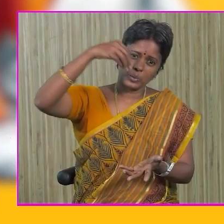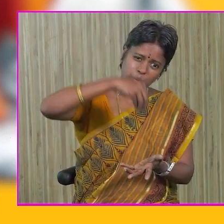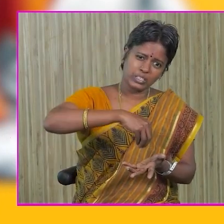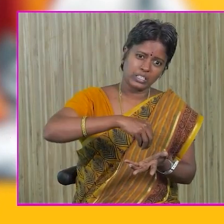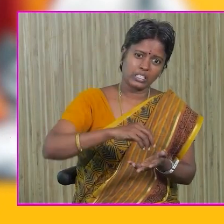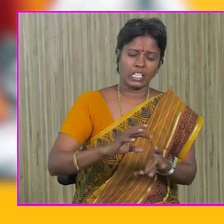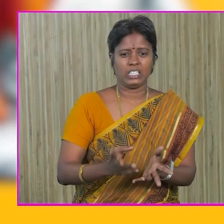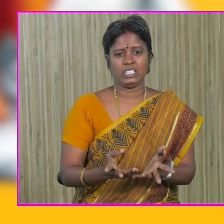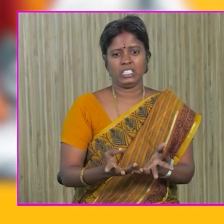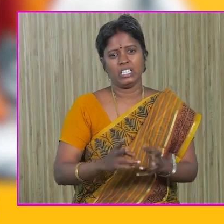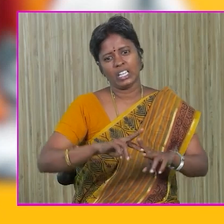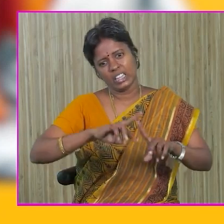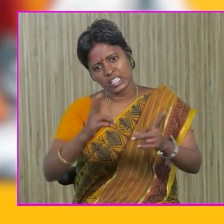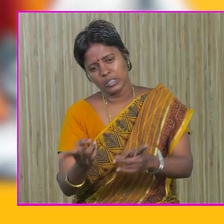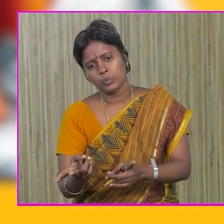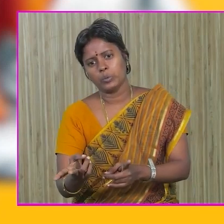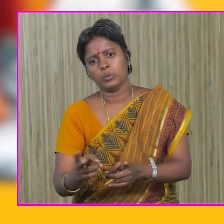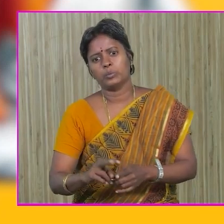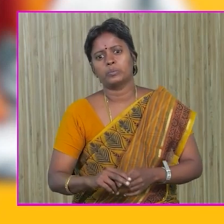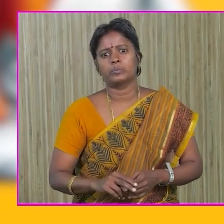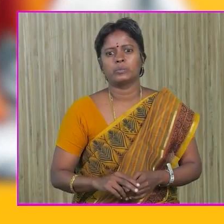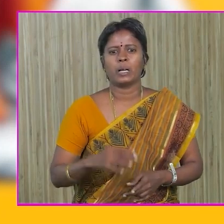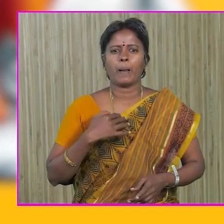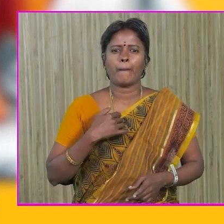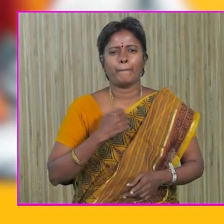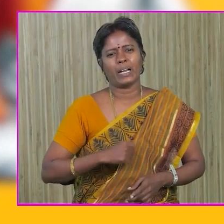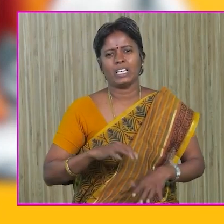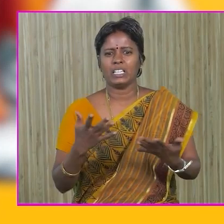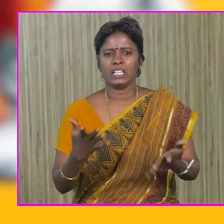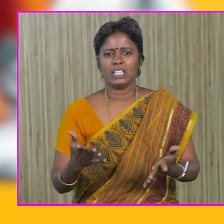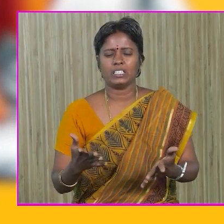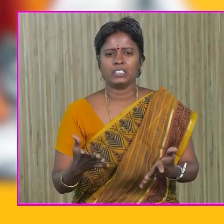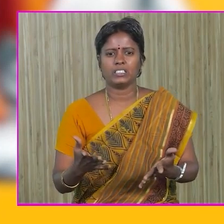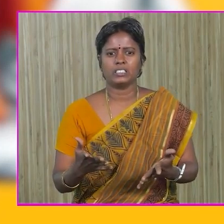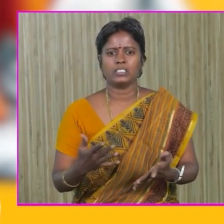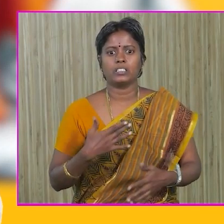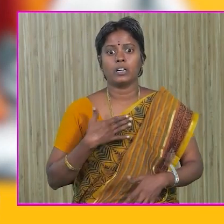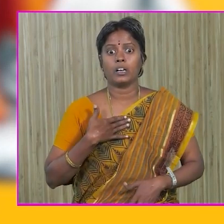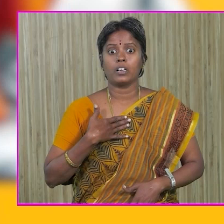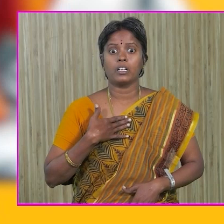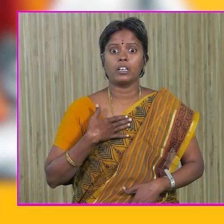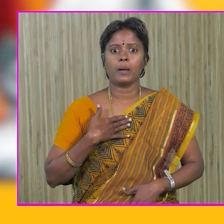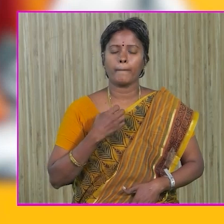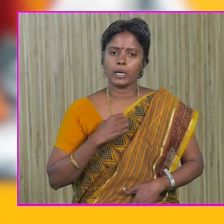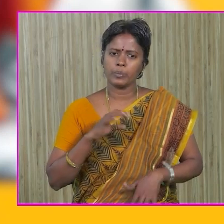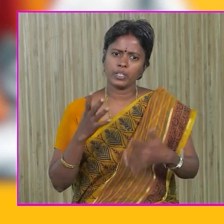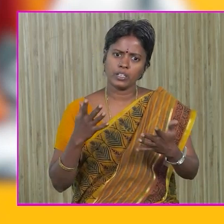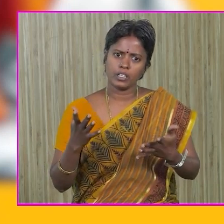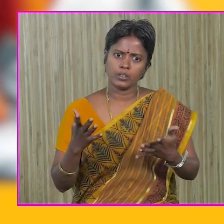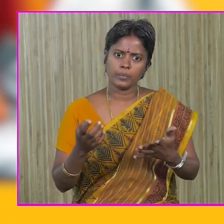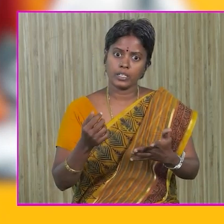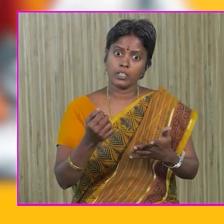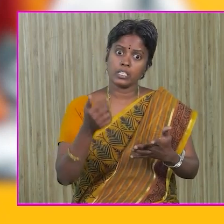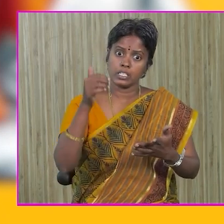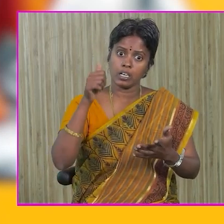திரிந்துதான் போகும், பயனற்றதாகும். அது போன்றதுதான் பண்பு இல்லாதவன் பெற்ற பெரும் செல்வம். செல்வம் என்பது